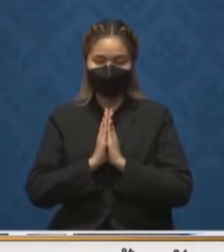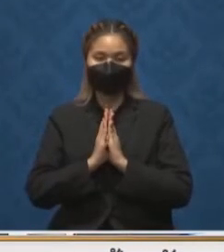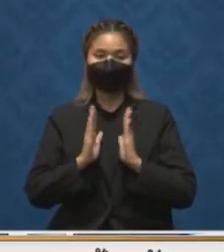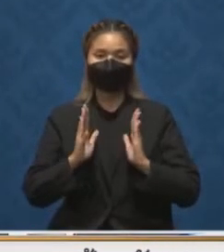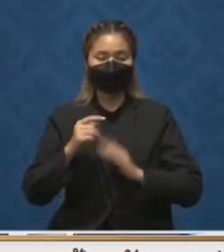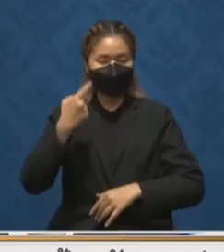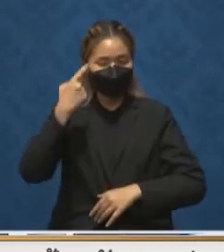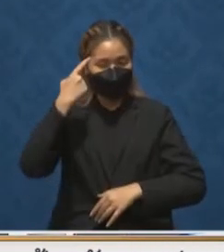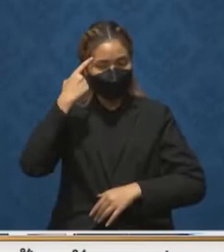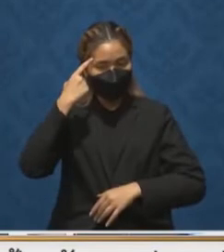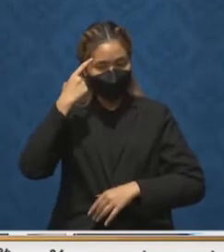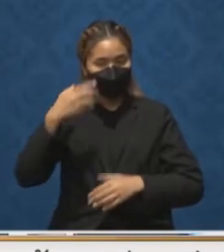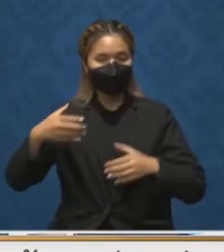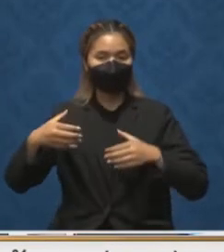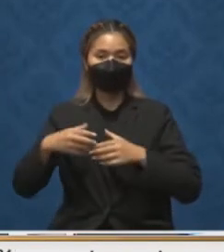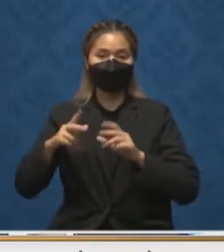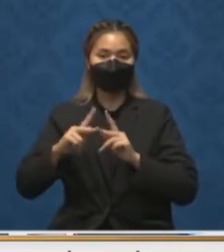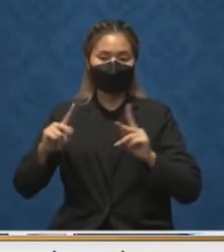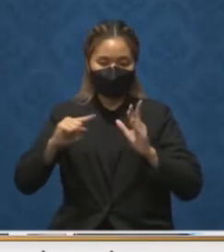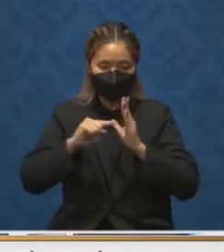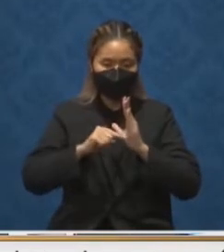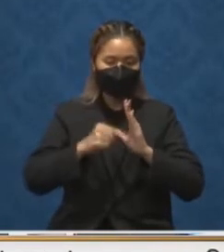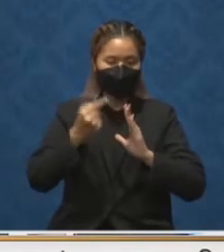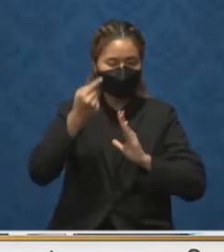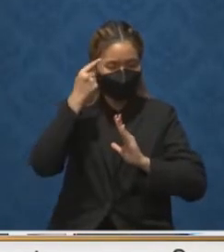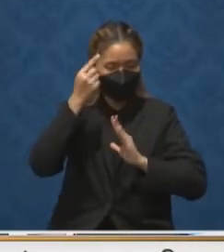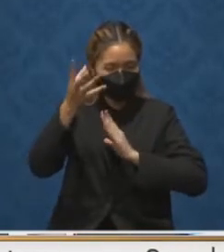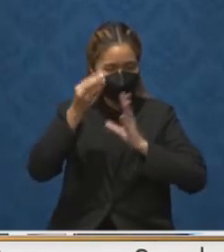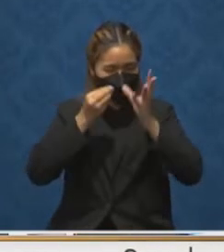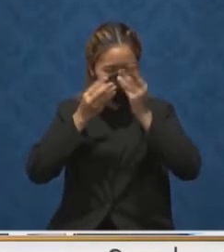ดฯรเร่ขภั leading the ofารใช้กั